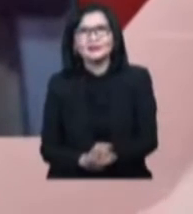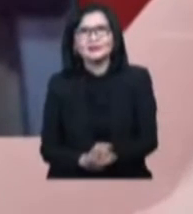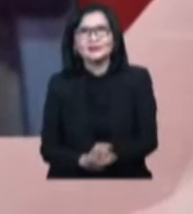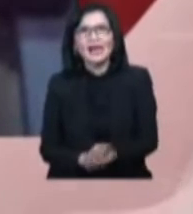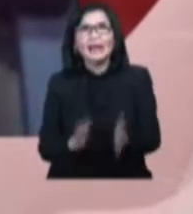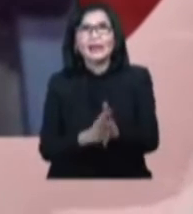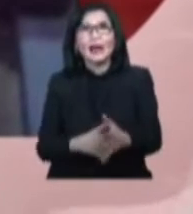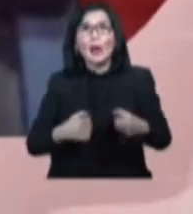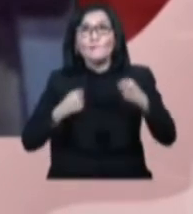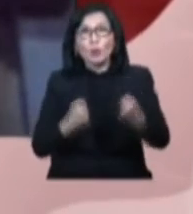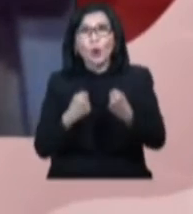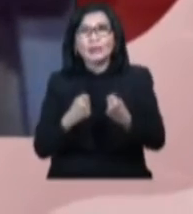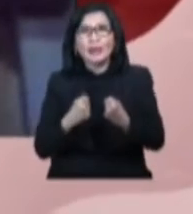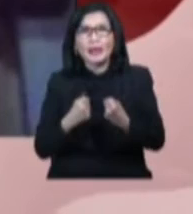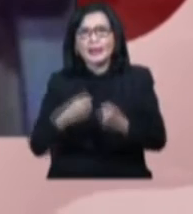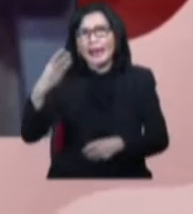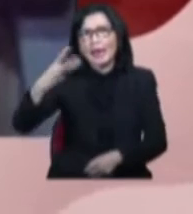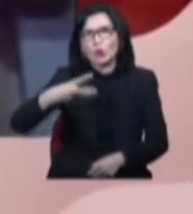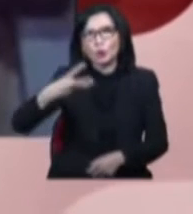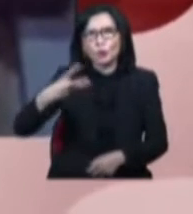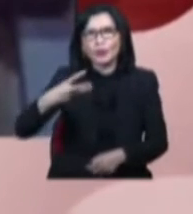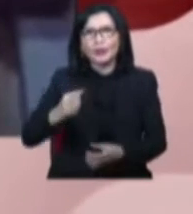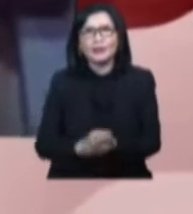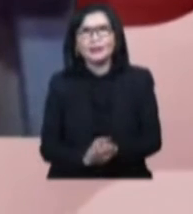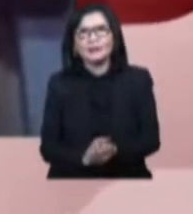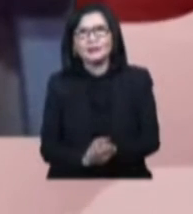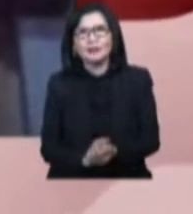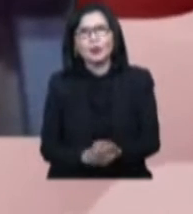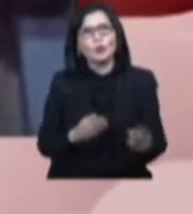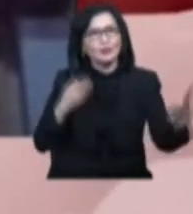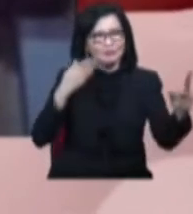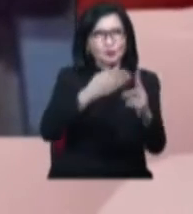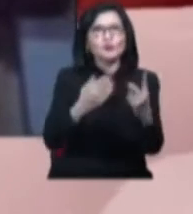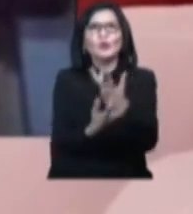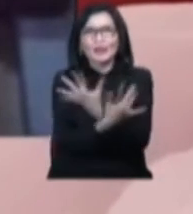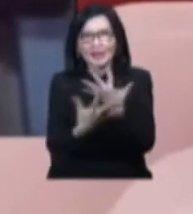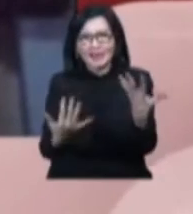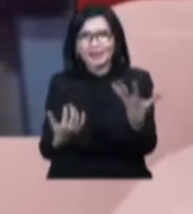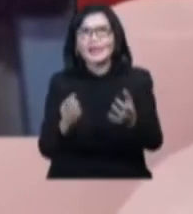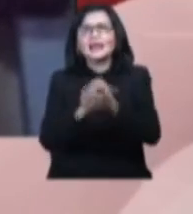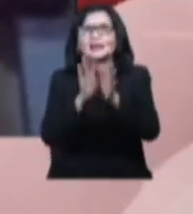menguatkan ekonomi menggerakkan ekonomi menuju rakyat yang lebih sejahtera di masa depan